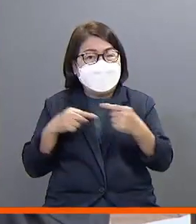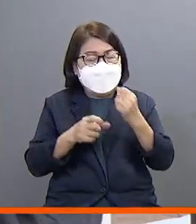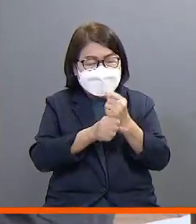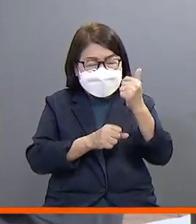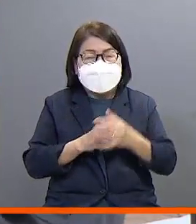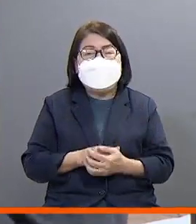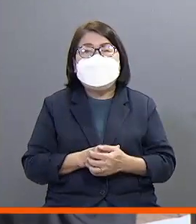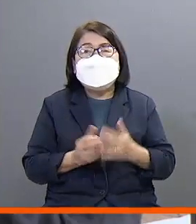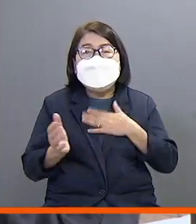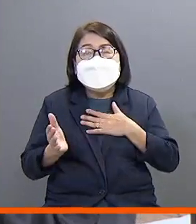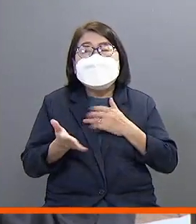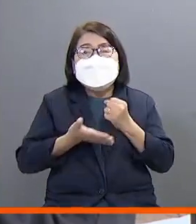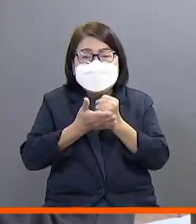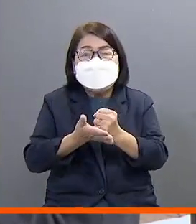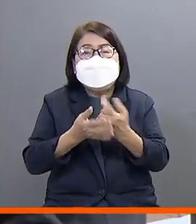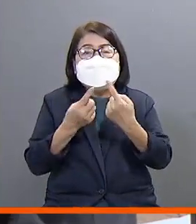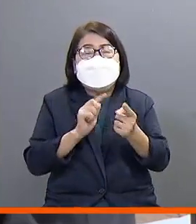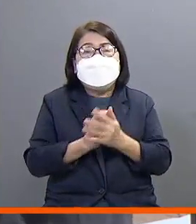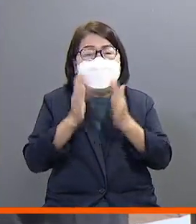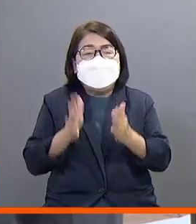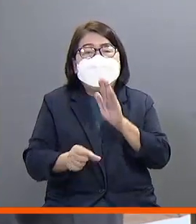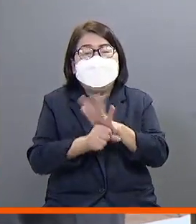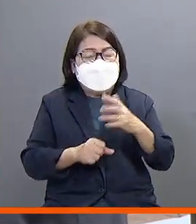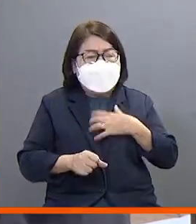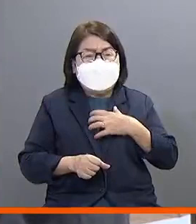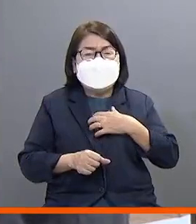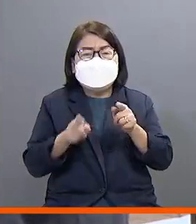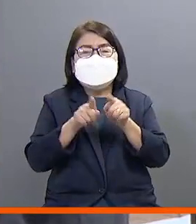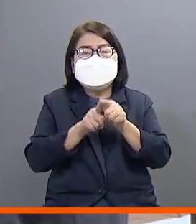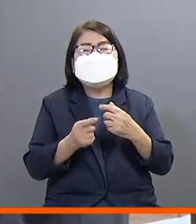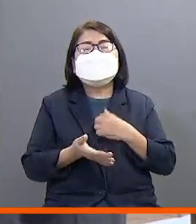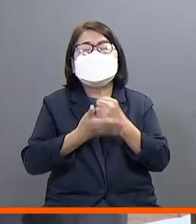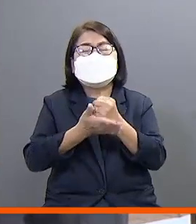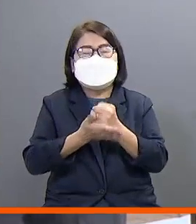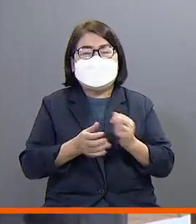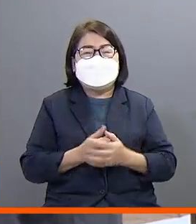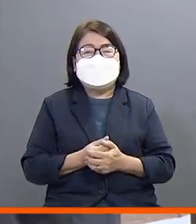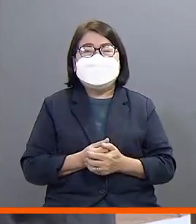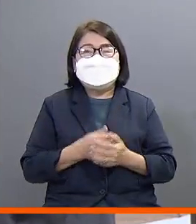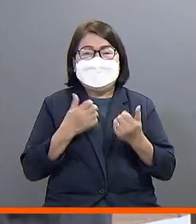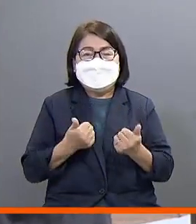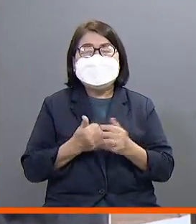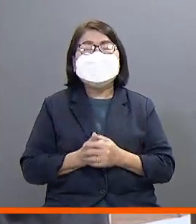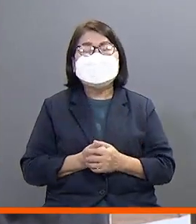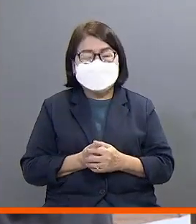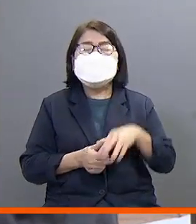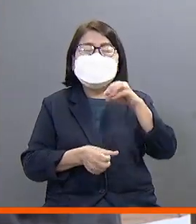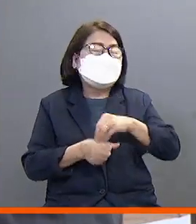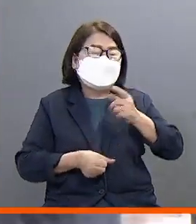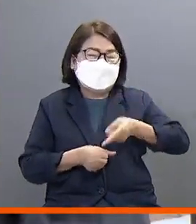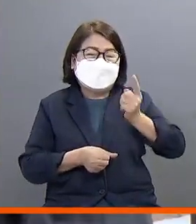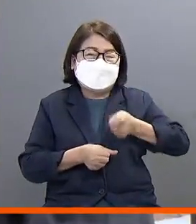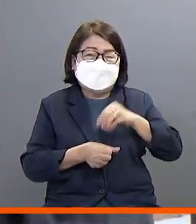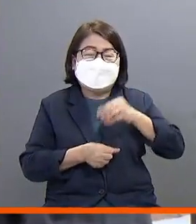นไม่พอแต่ว่าเพื่อนๆอยากแข่งเราก็อยากเล่นด้วยอะไรอย่างเงี้ยค่ะก็เลยมาช่วยกันจนตอนนี้ก็ปักหลักที่เปิดแล้วค่ะเปิดคัชชั่น